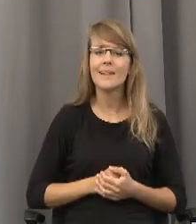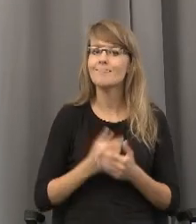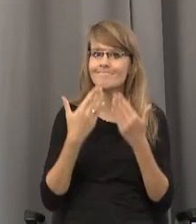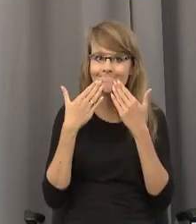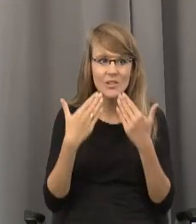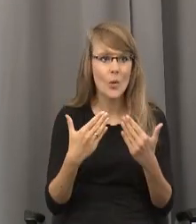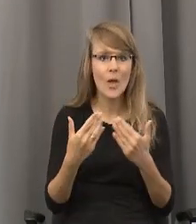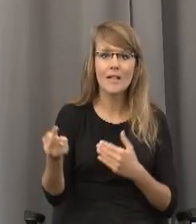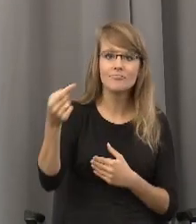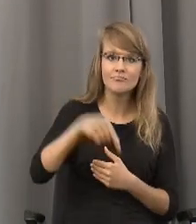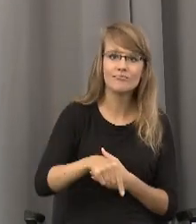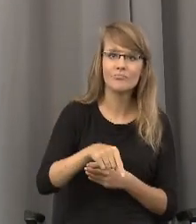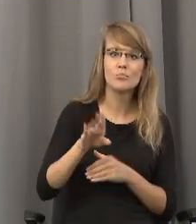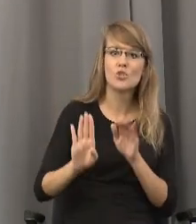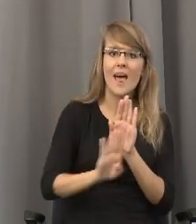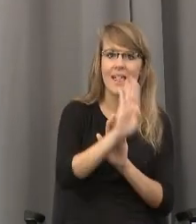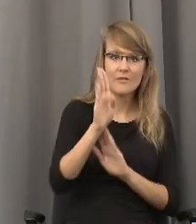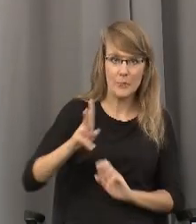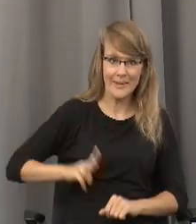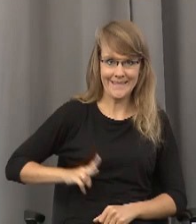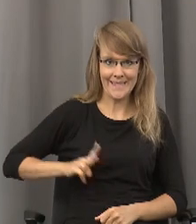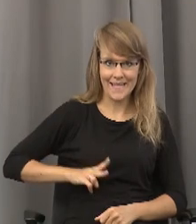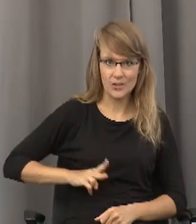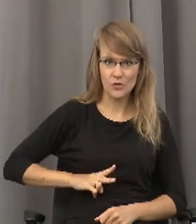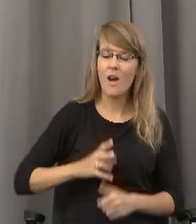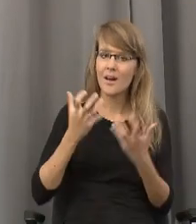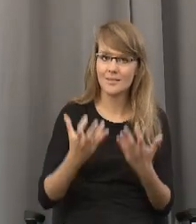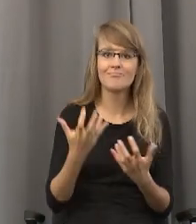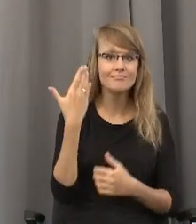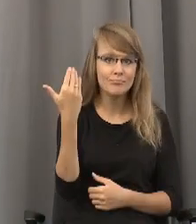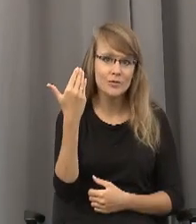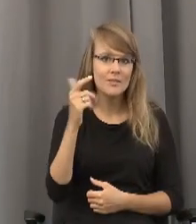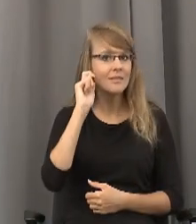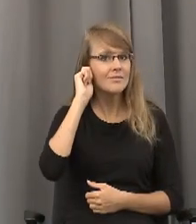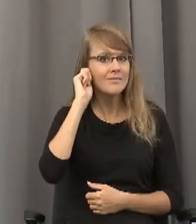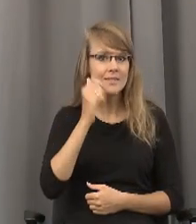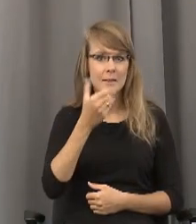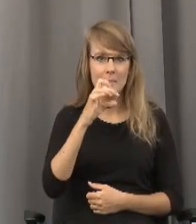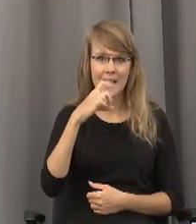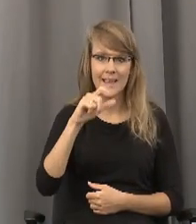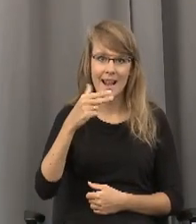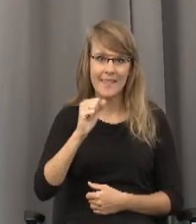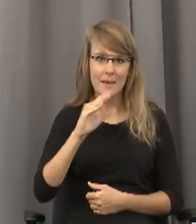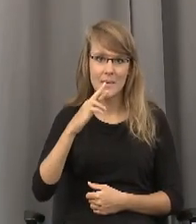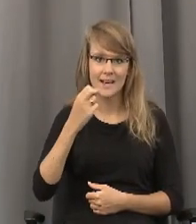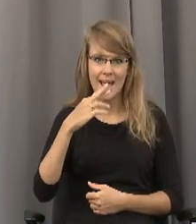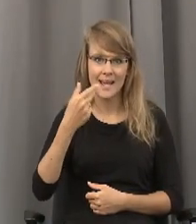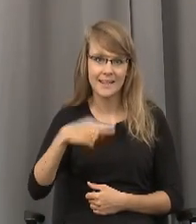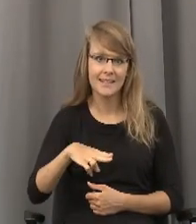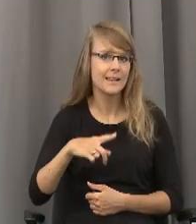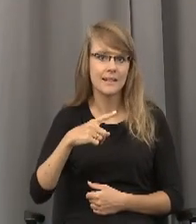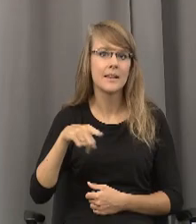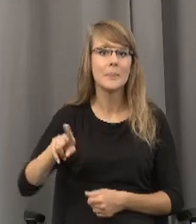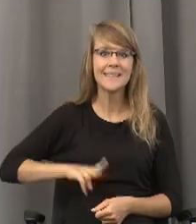Dziękujemy za obecność przedstawicieli ministerstw. Chciałbym przywitać panią Magdalenę Bardadyn z Departamentu Polityki